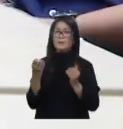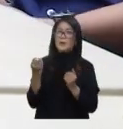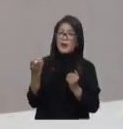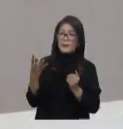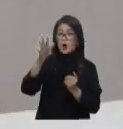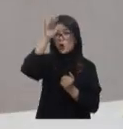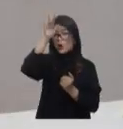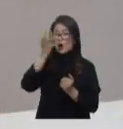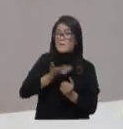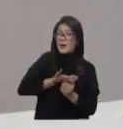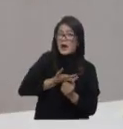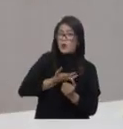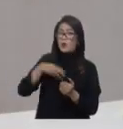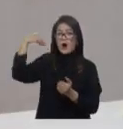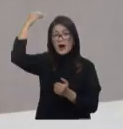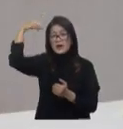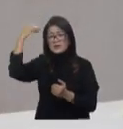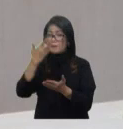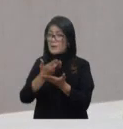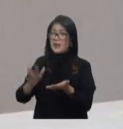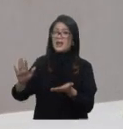itu? Ya, tentunya